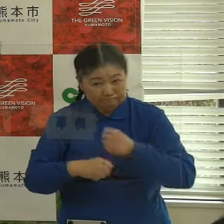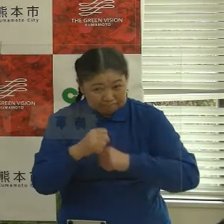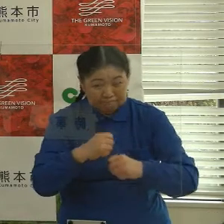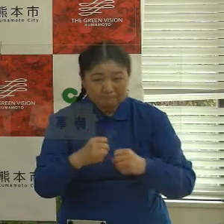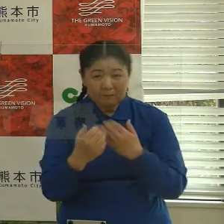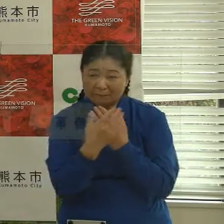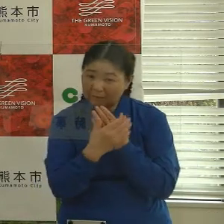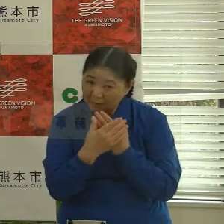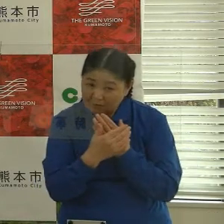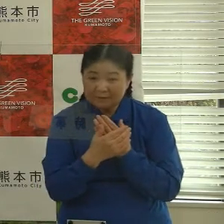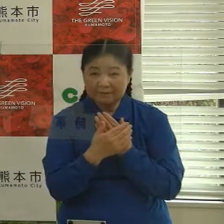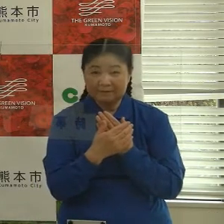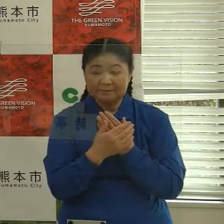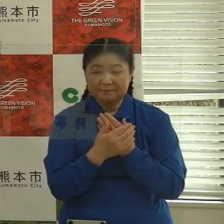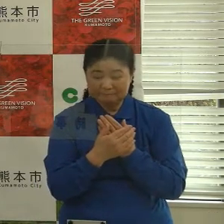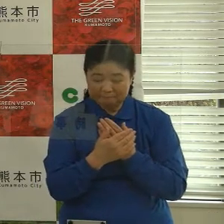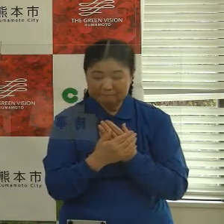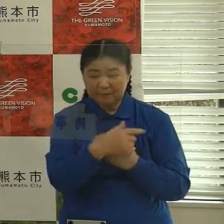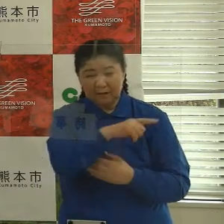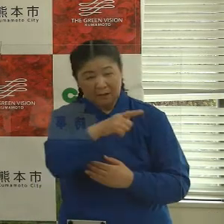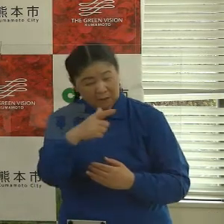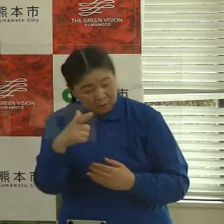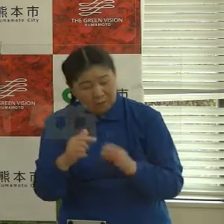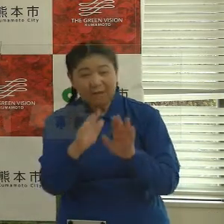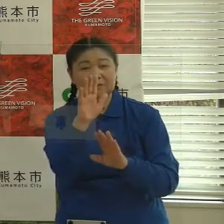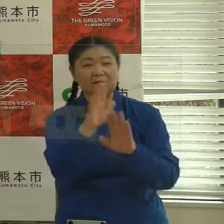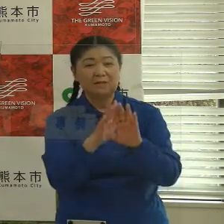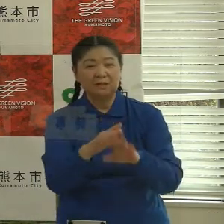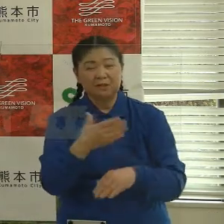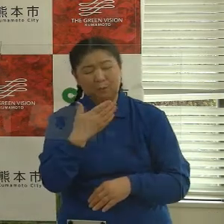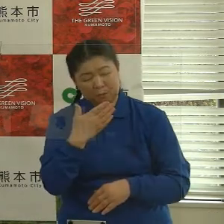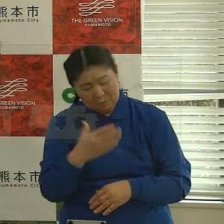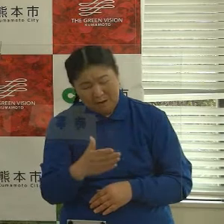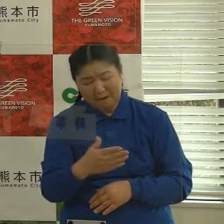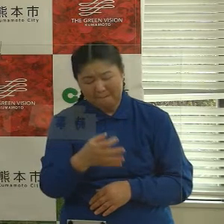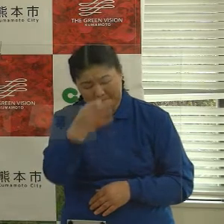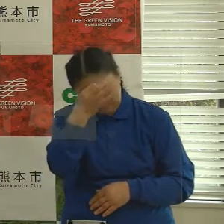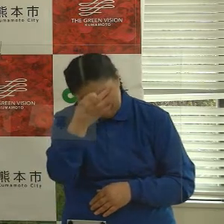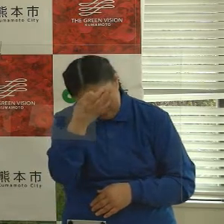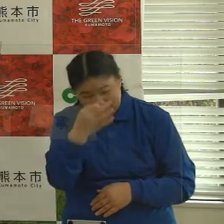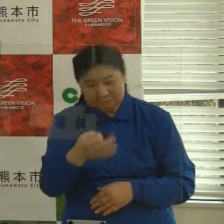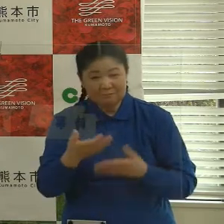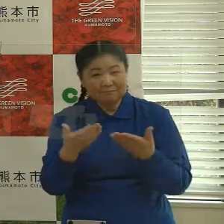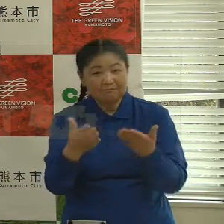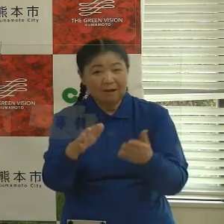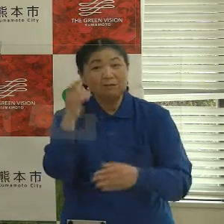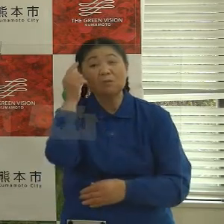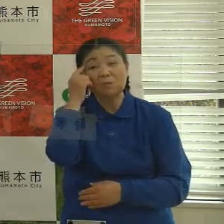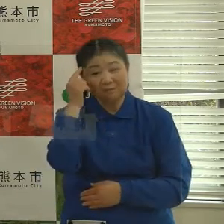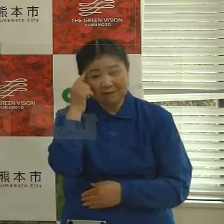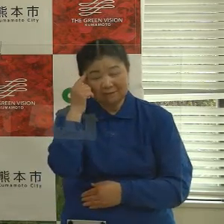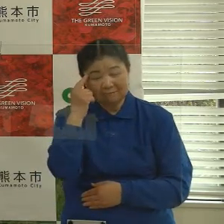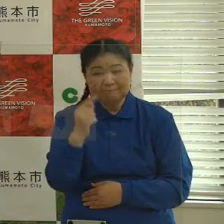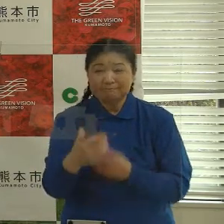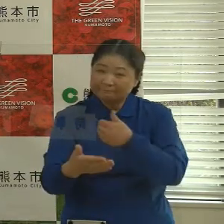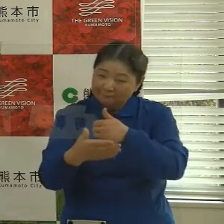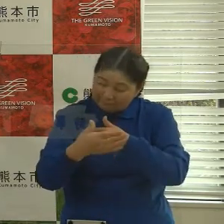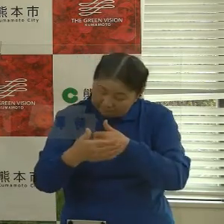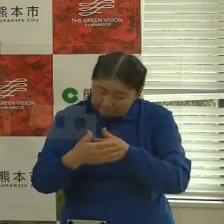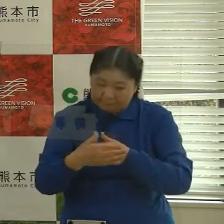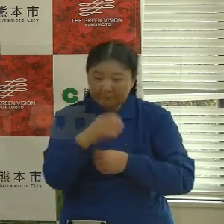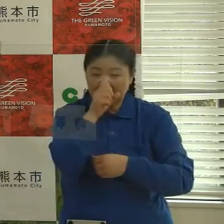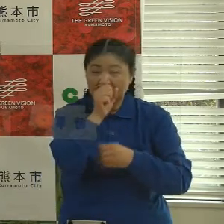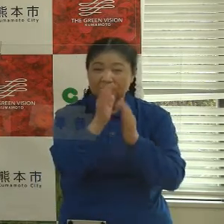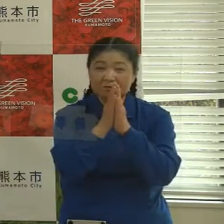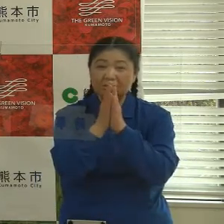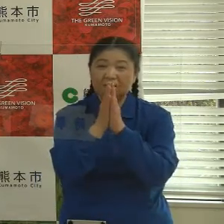に重要となりますので大変いろいろな面でご不便やご迷惑をおかけするかもしれませんけれども何卒ご協力をい